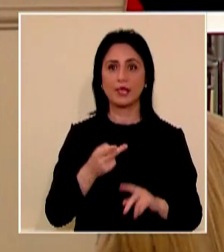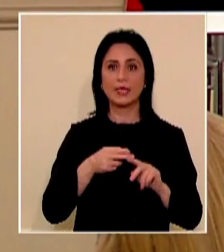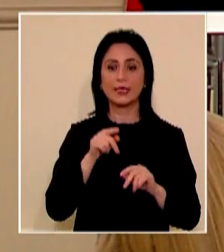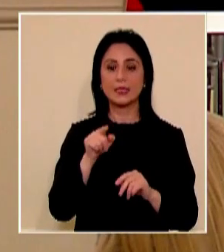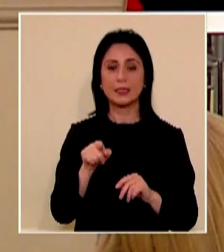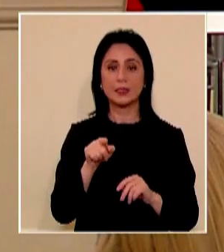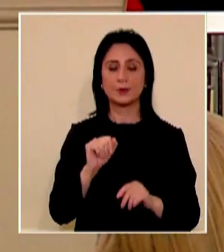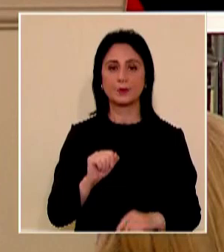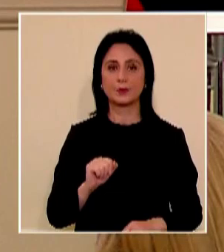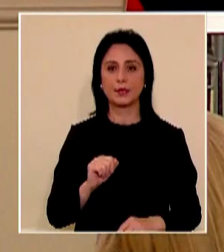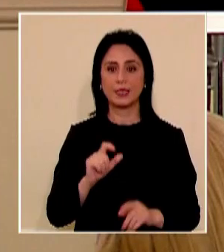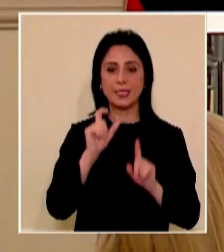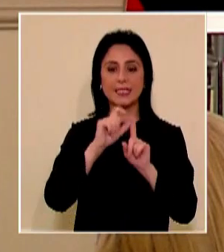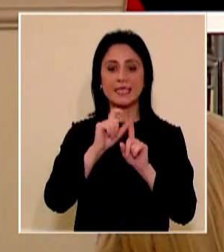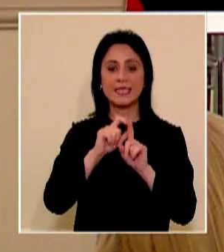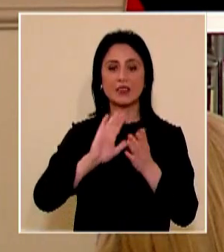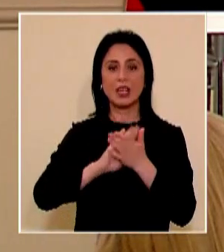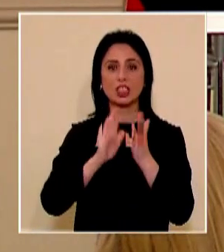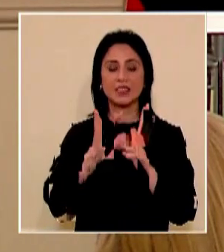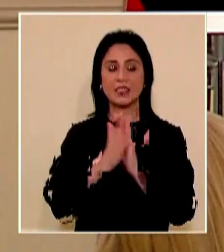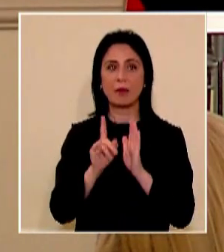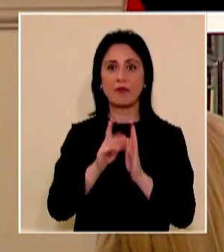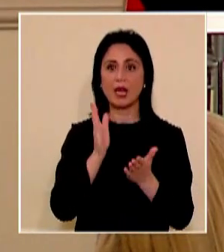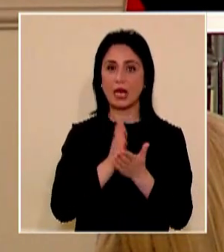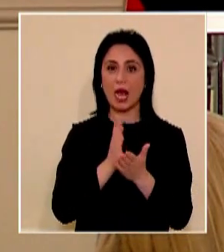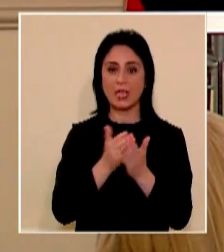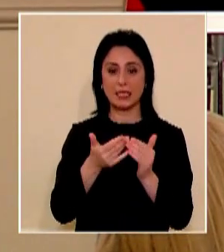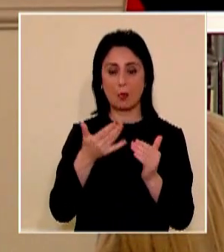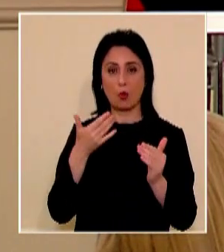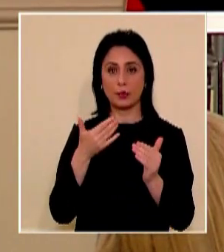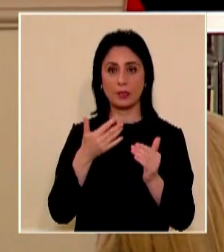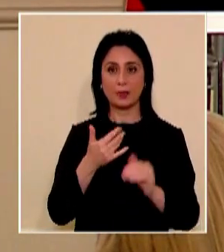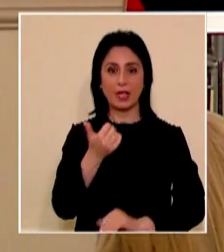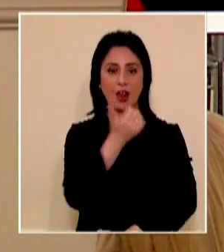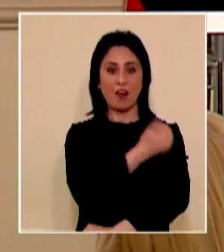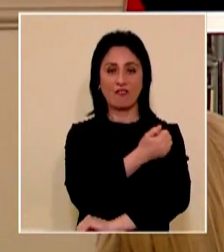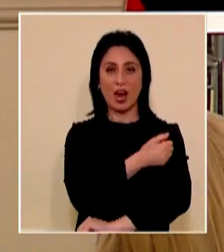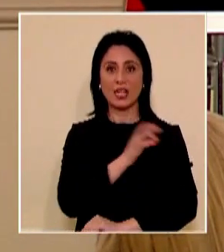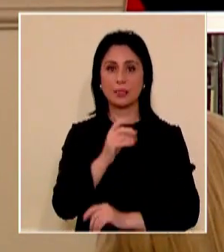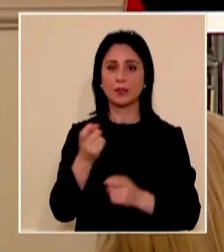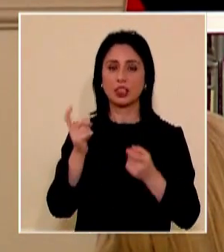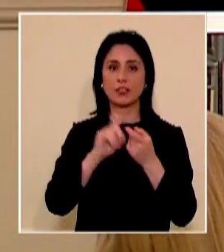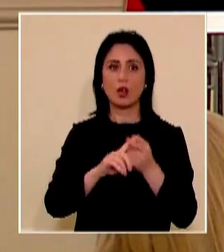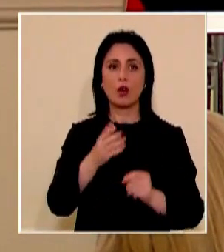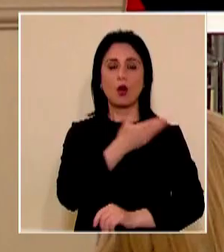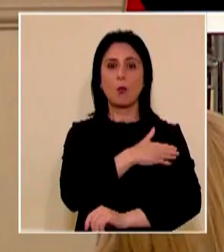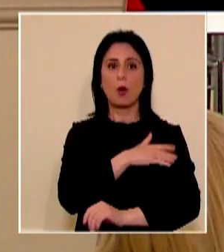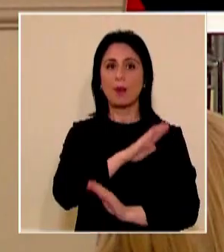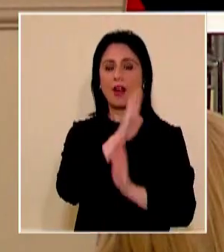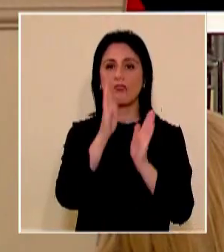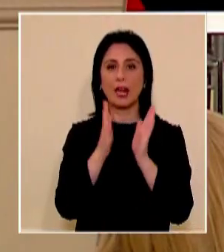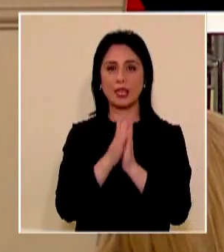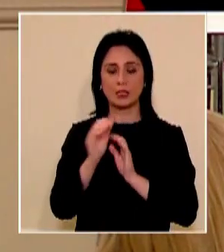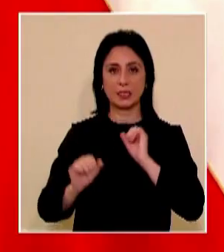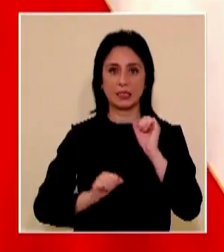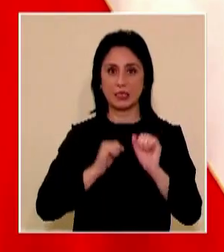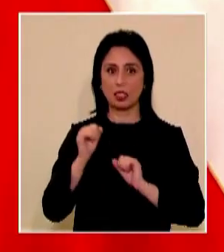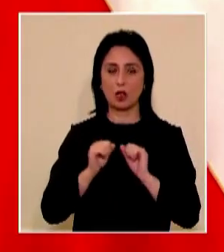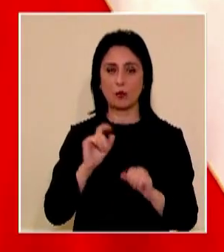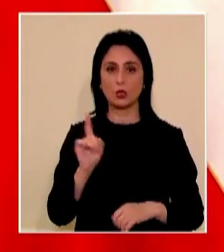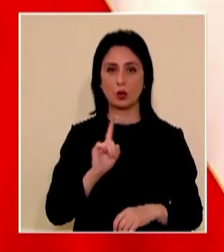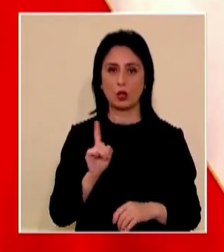ის სიტყვიერი შეთანხმება, რაც არსებობდა ვაქცინების შესახებ, რომ პოლონეთი ყველანაირად ცდილობს,